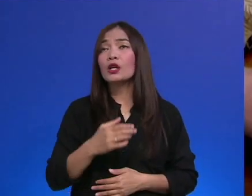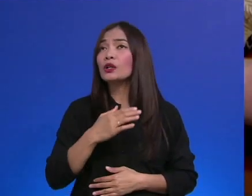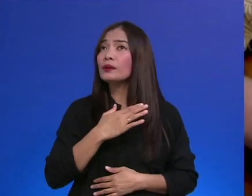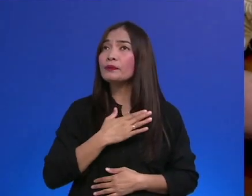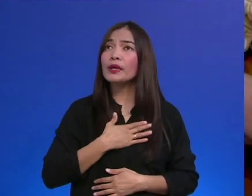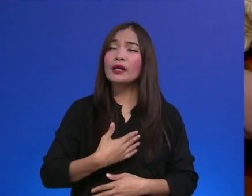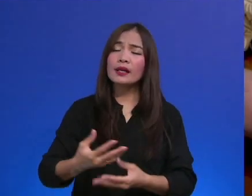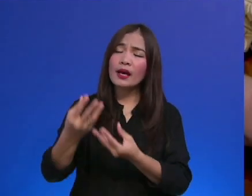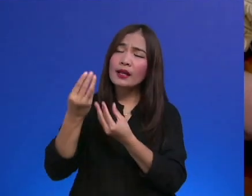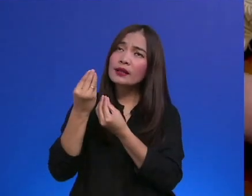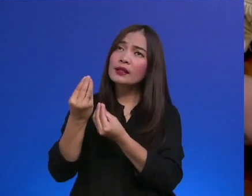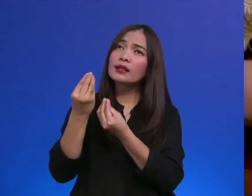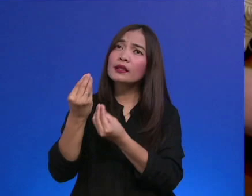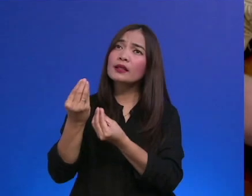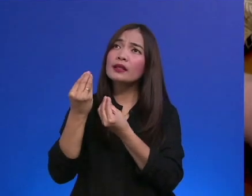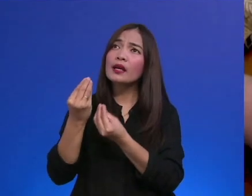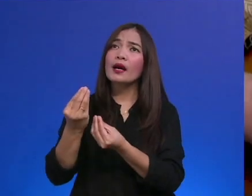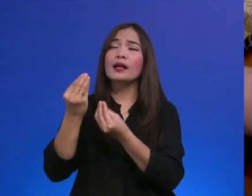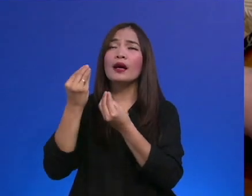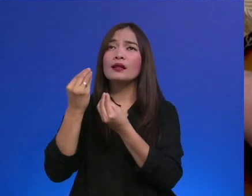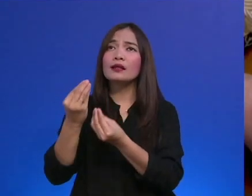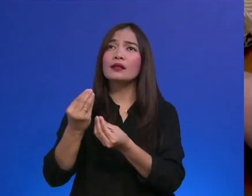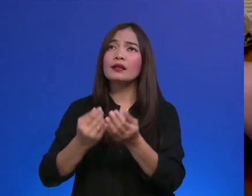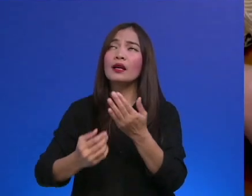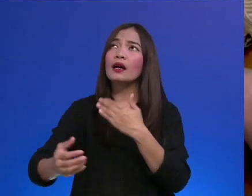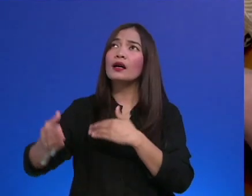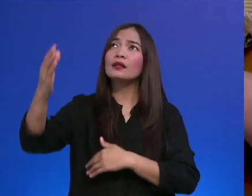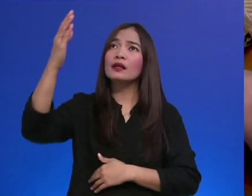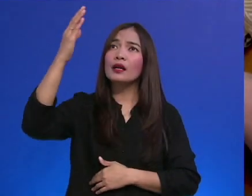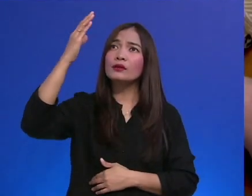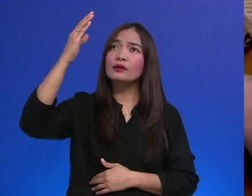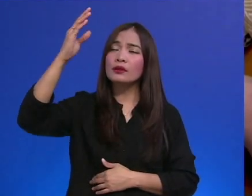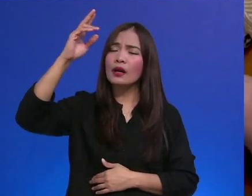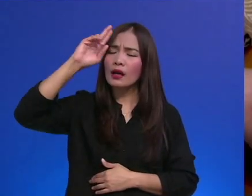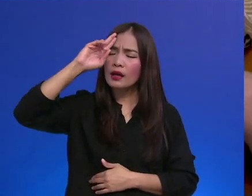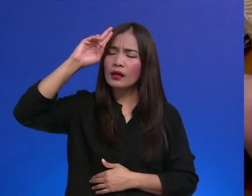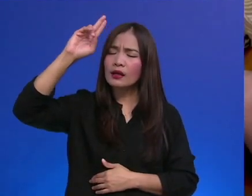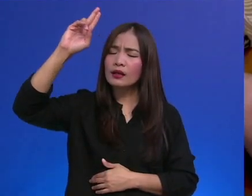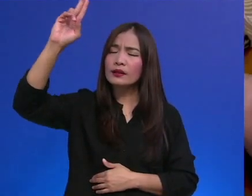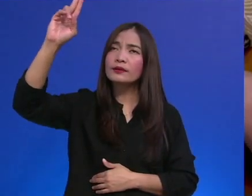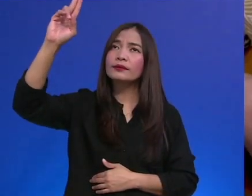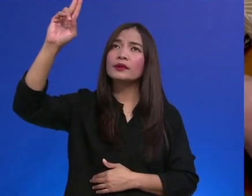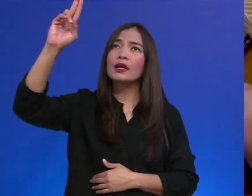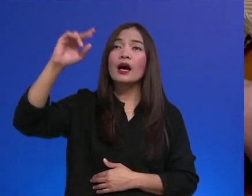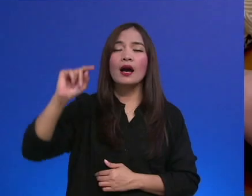ku menanti nantikan Kau Tuhan